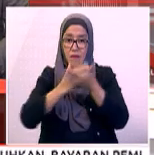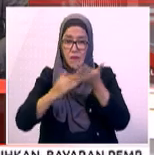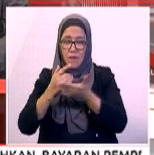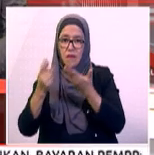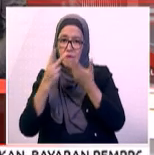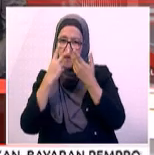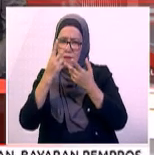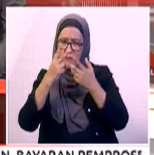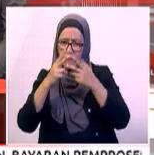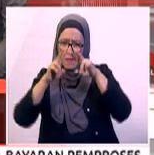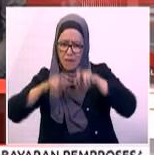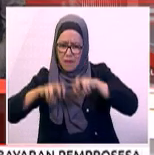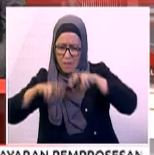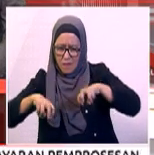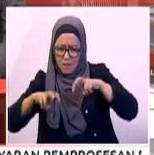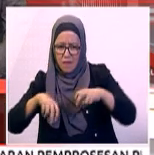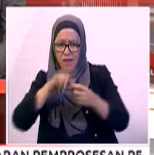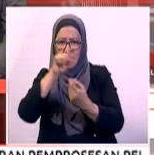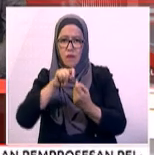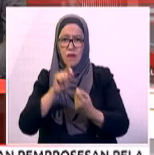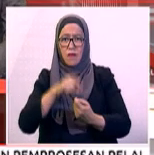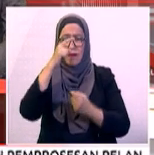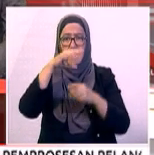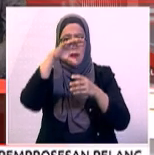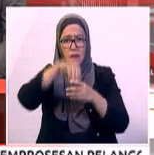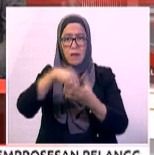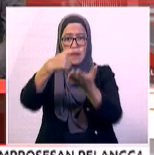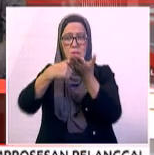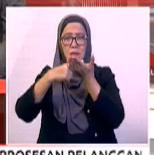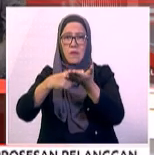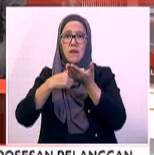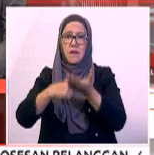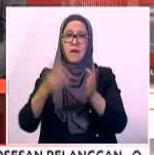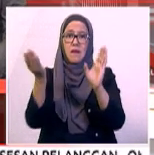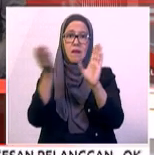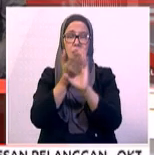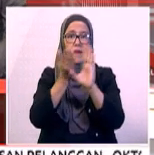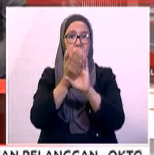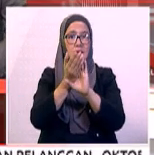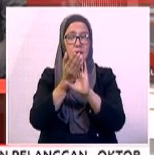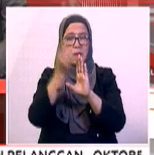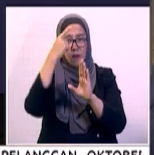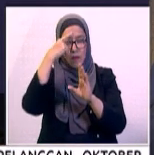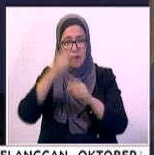perbincangan dengan pelbagai bank yang boleh menawarkan pembiayaan tanpa syarat ketat.